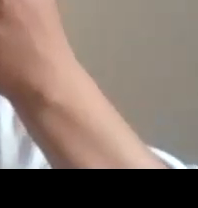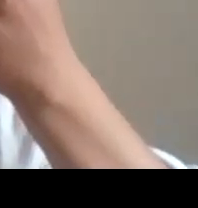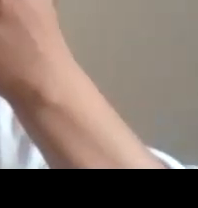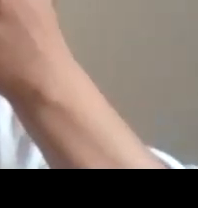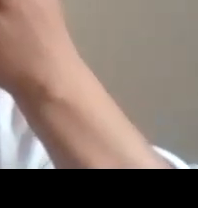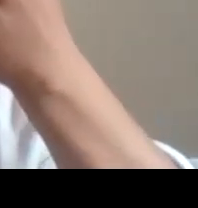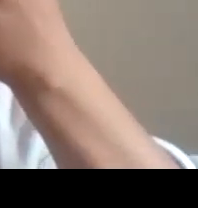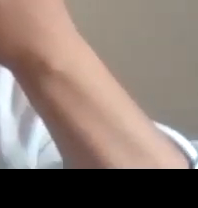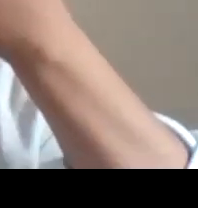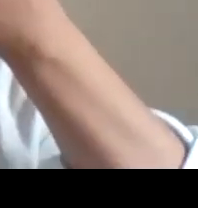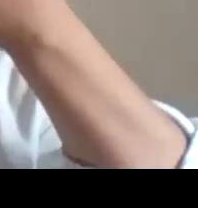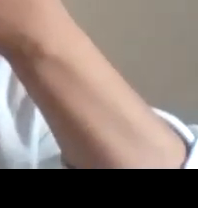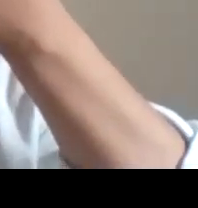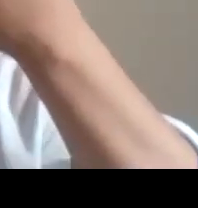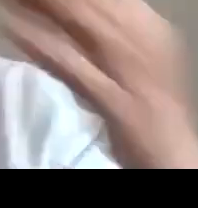Like hate love.